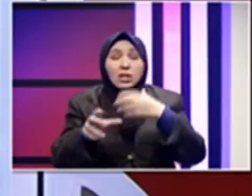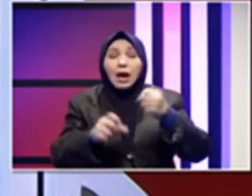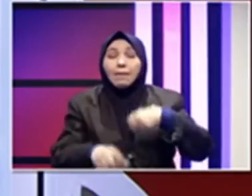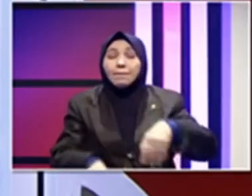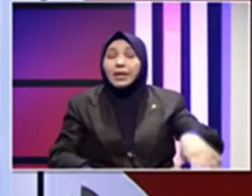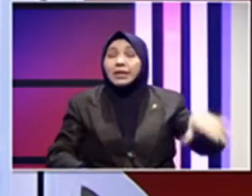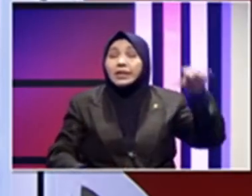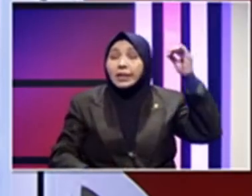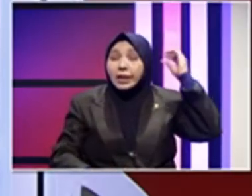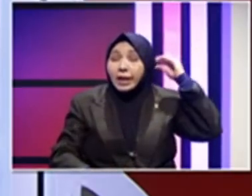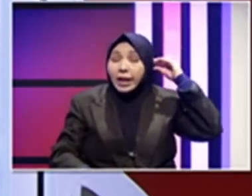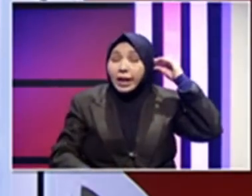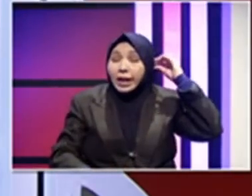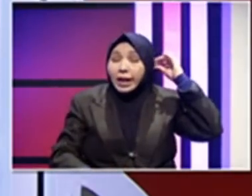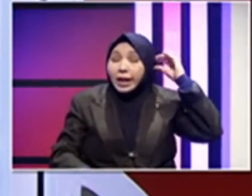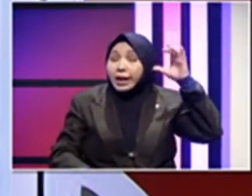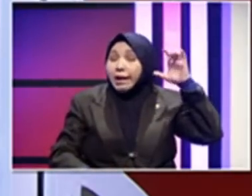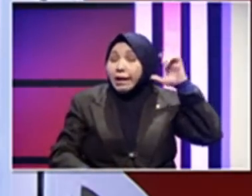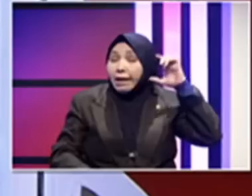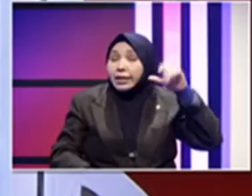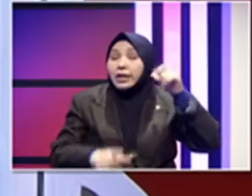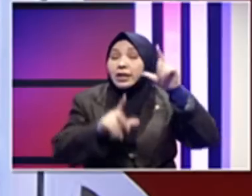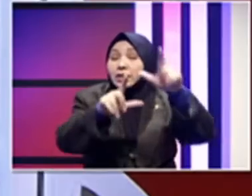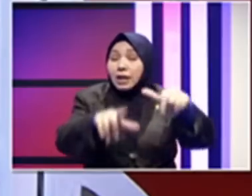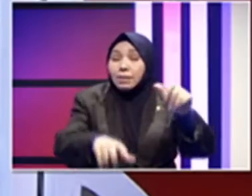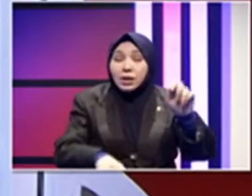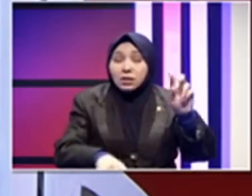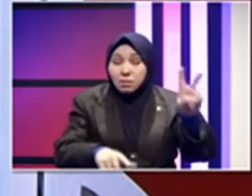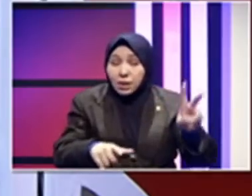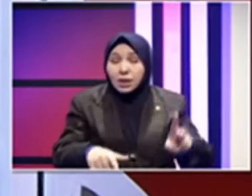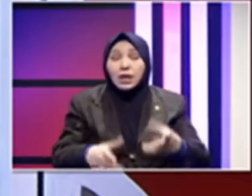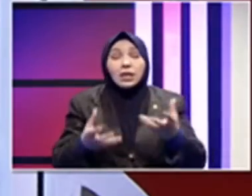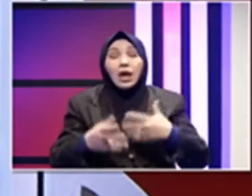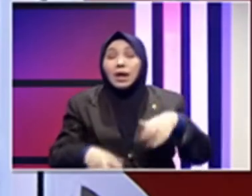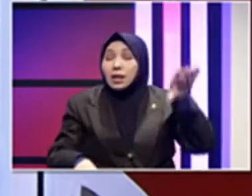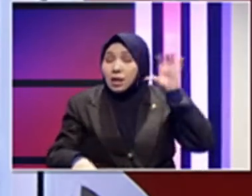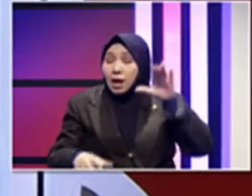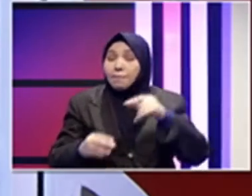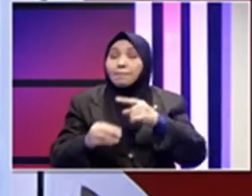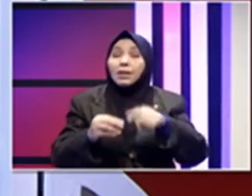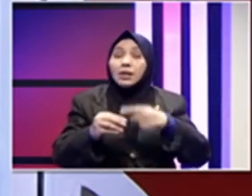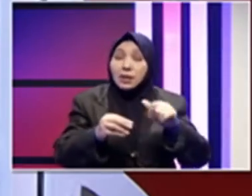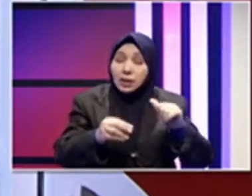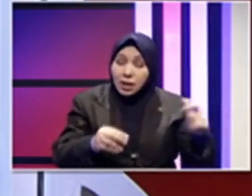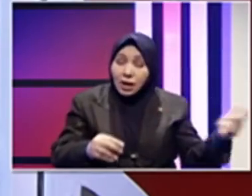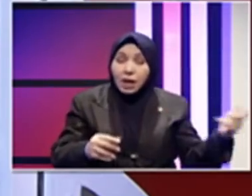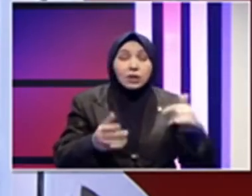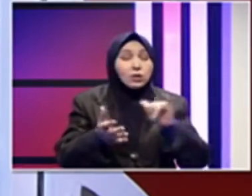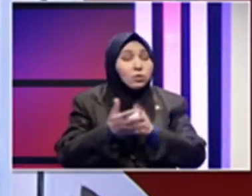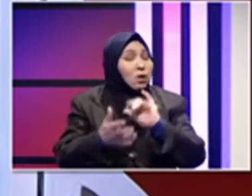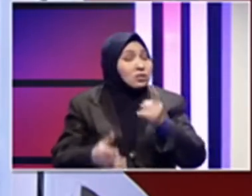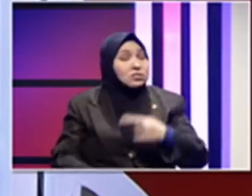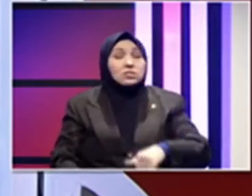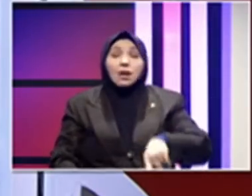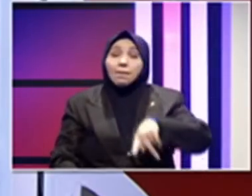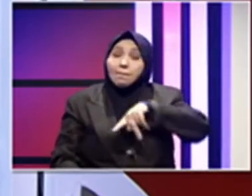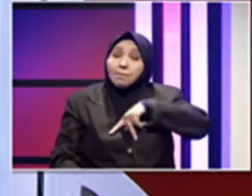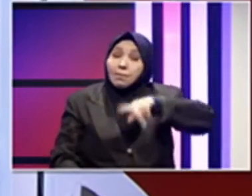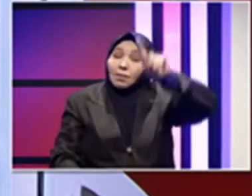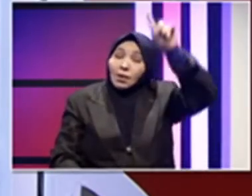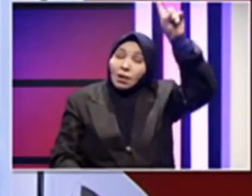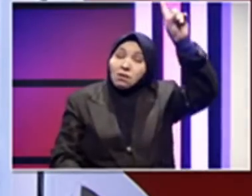letak dekat televisyen pun dia dengar. Betul. Benda lain juga. Betul. Ya, pasal apa? Pasal ia hanya milik Allah Subhanahu Wa